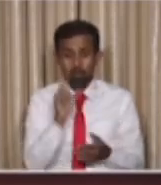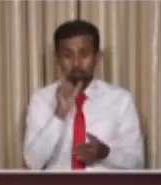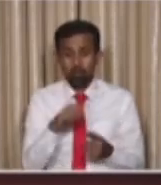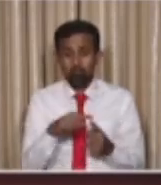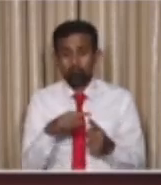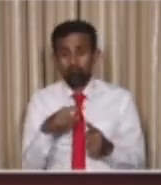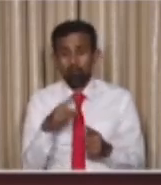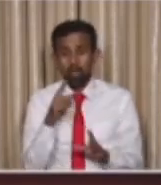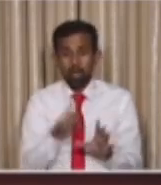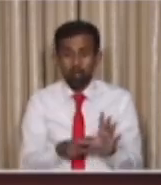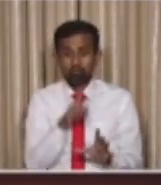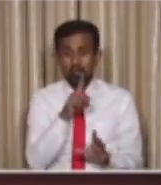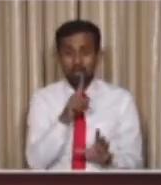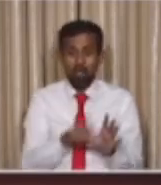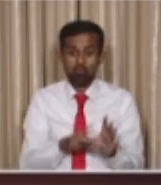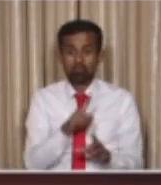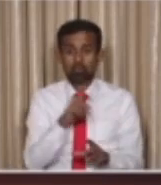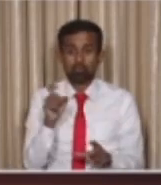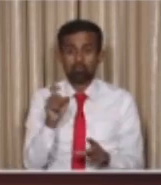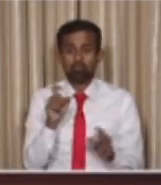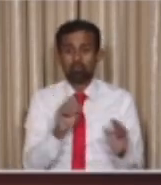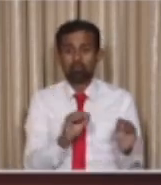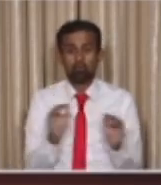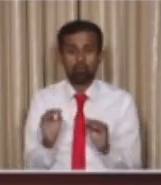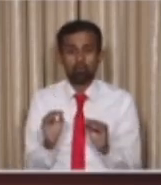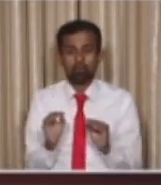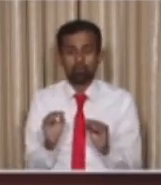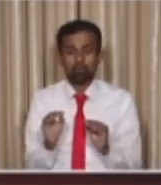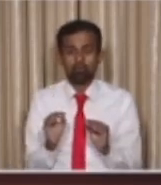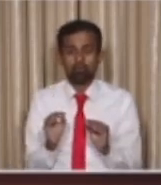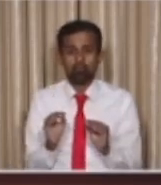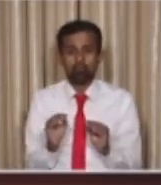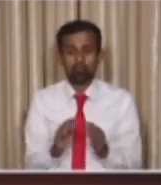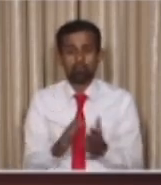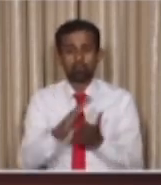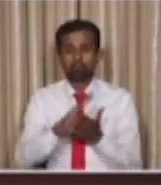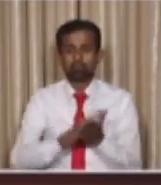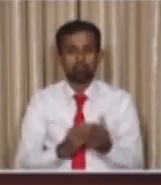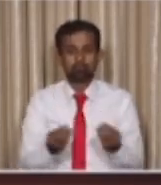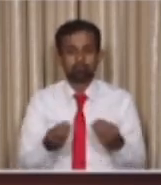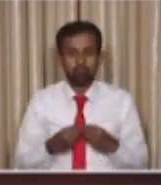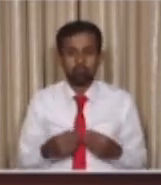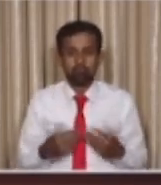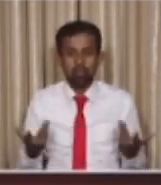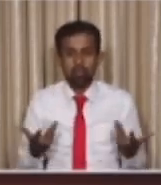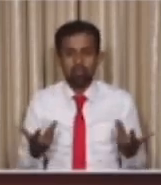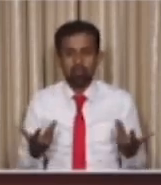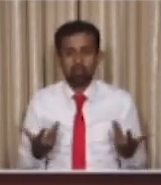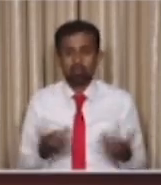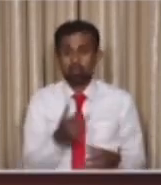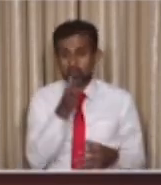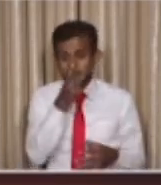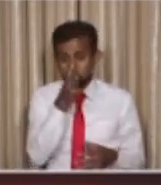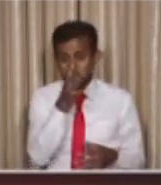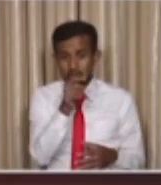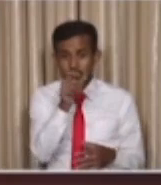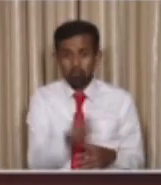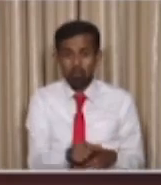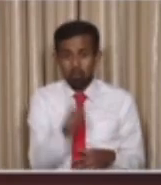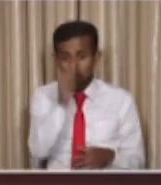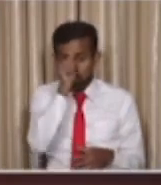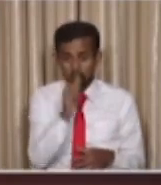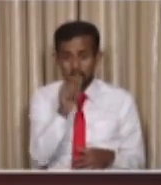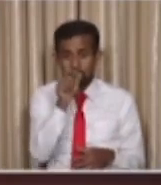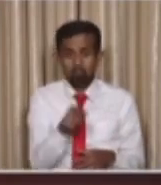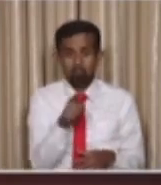තවත් අවුරුද්දක් එකහමාරක් යනවා ඊට පස්සේ. ඉතින් මේකෙන් මේ ප්‍රතිඵලය ගන්න බෑ. නිසා දූෂණය සිද්ධ වෙන අයට හොරකම කරන